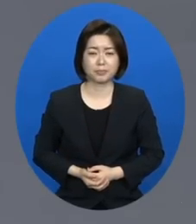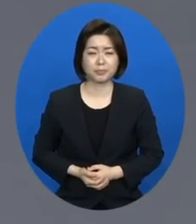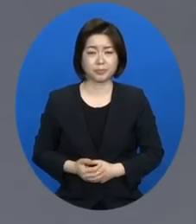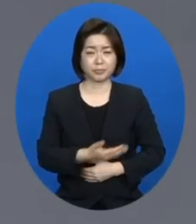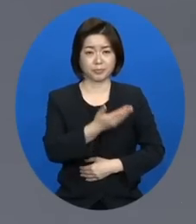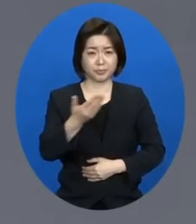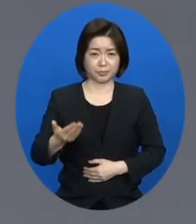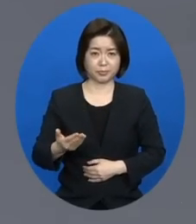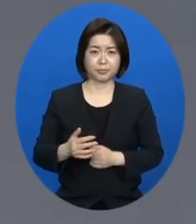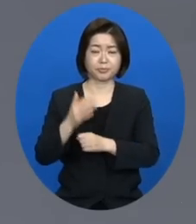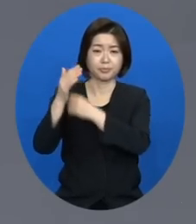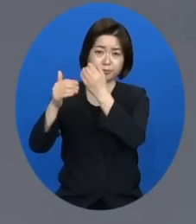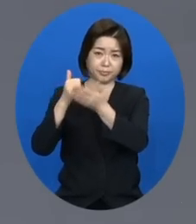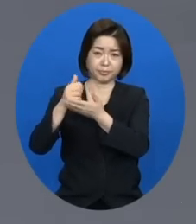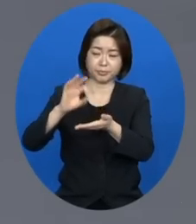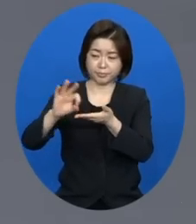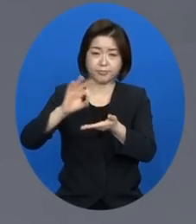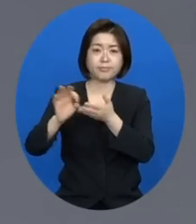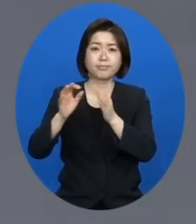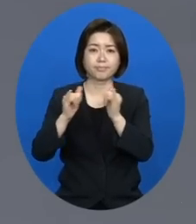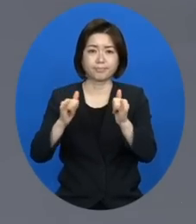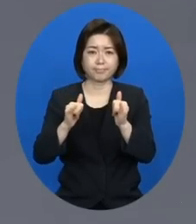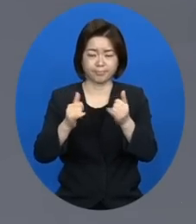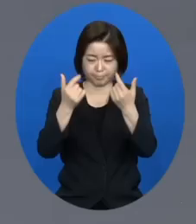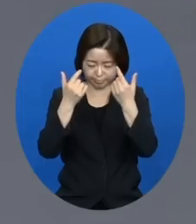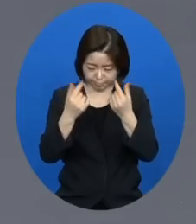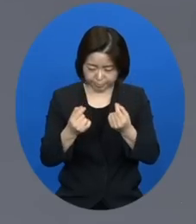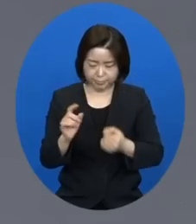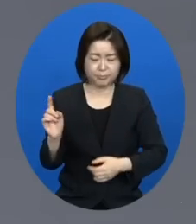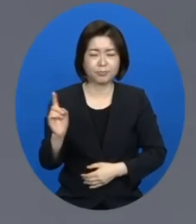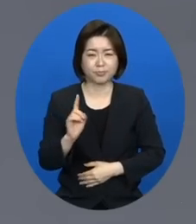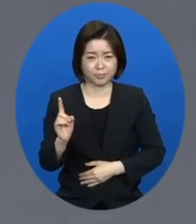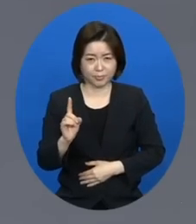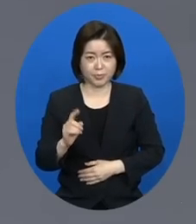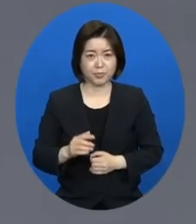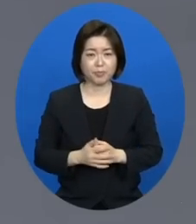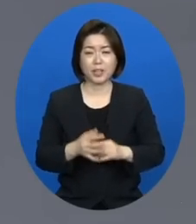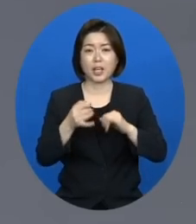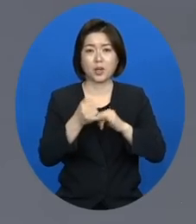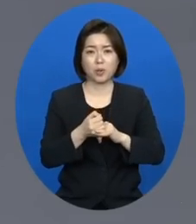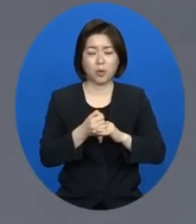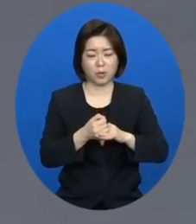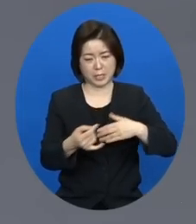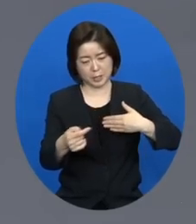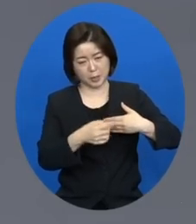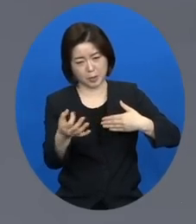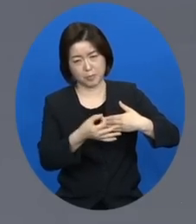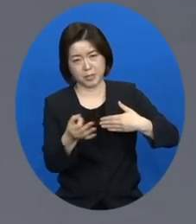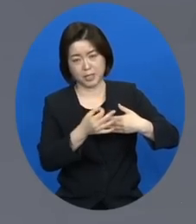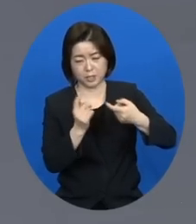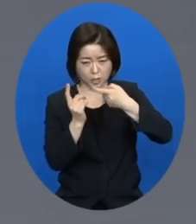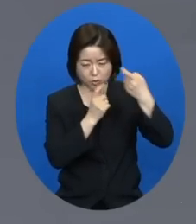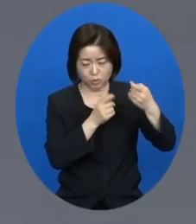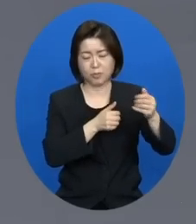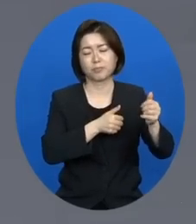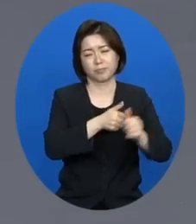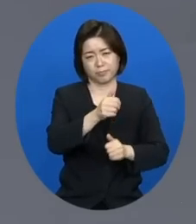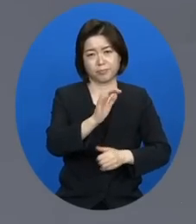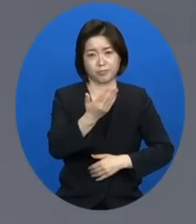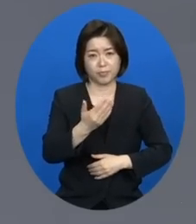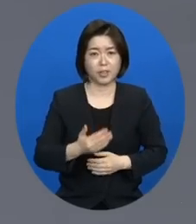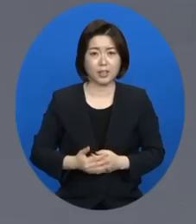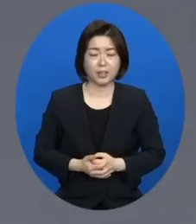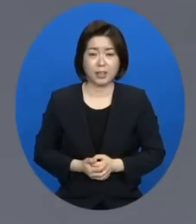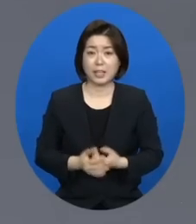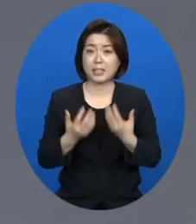그 하나님께서 쓰시는 자들의 공통점 중에 하나가 반드시 이 피상성의 유혹을 이기게 하십니다. 예를